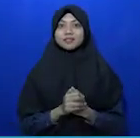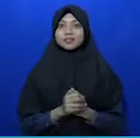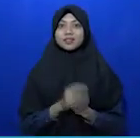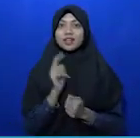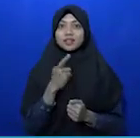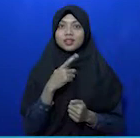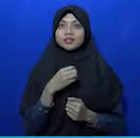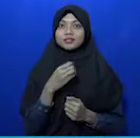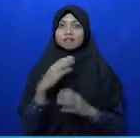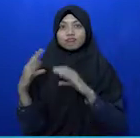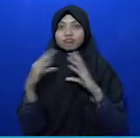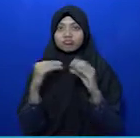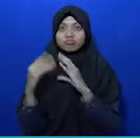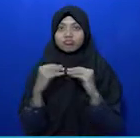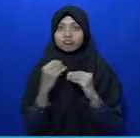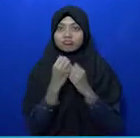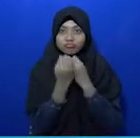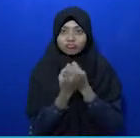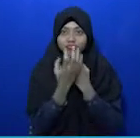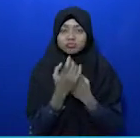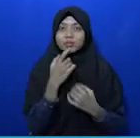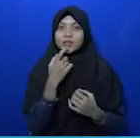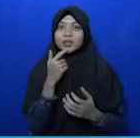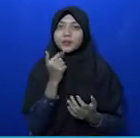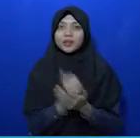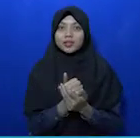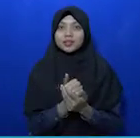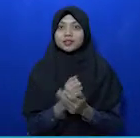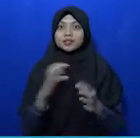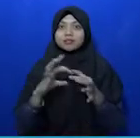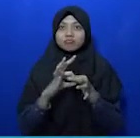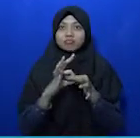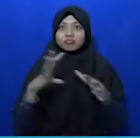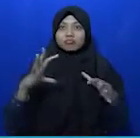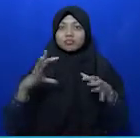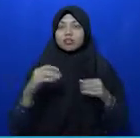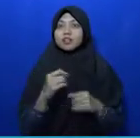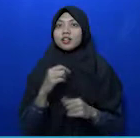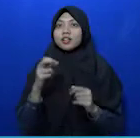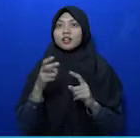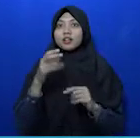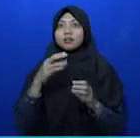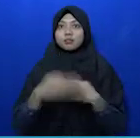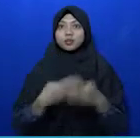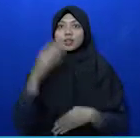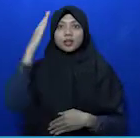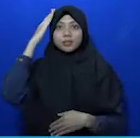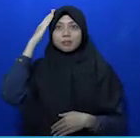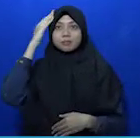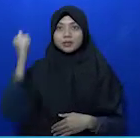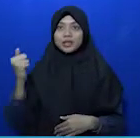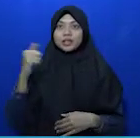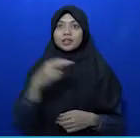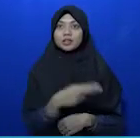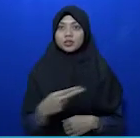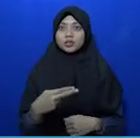akan membahas tentang hal yang sangat penting, divestasi Freeport, kedaulatan tambang Indonesia. Seperti